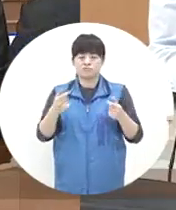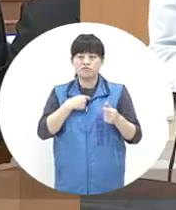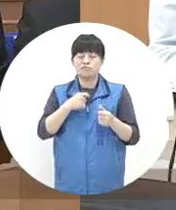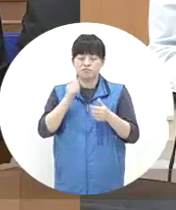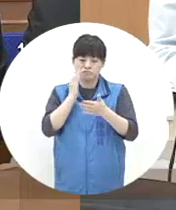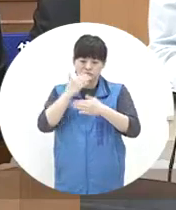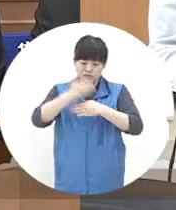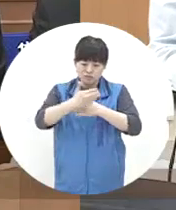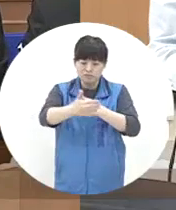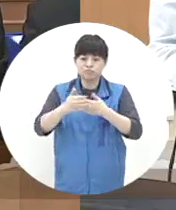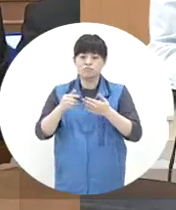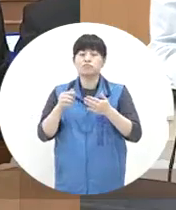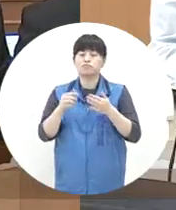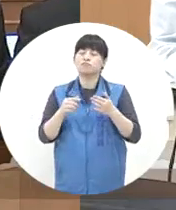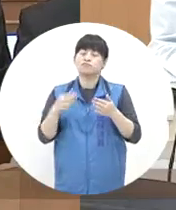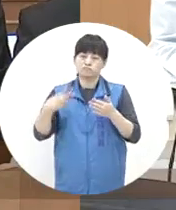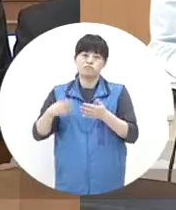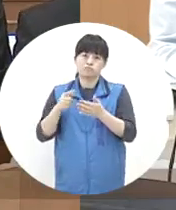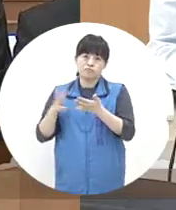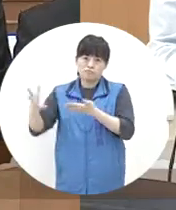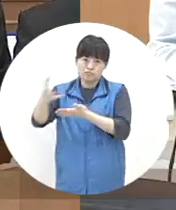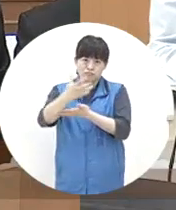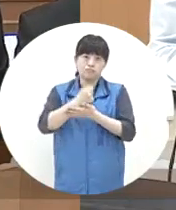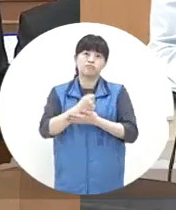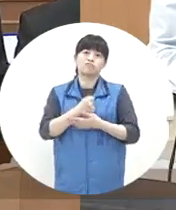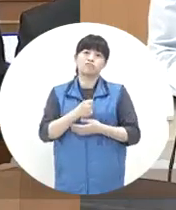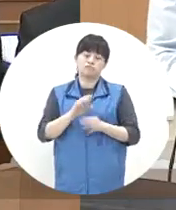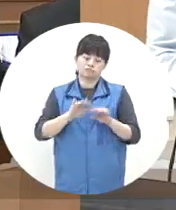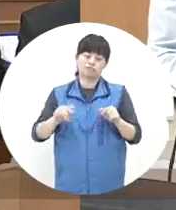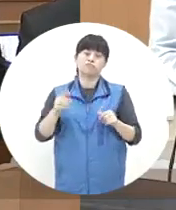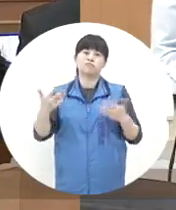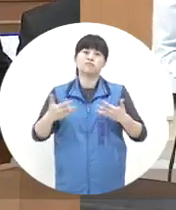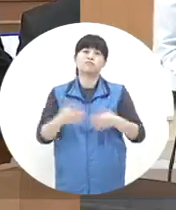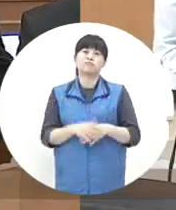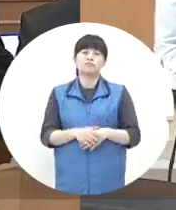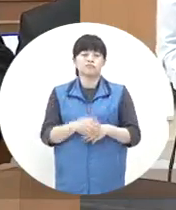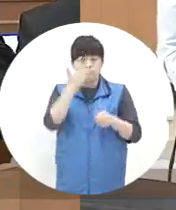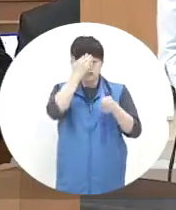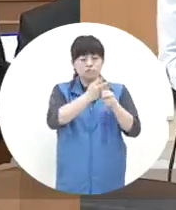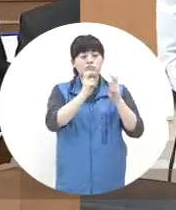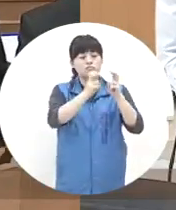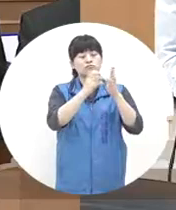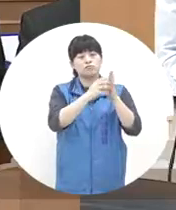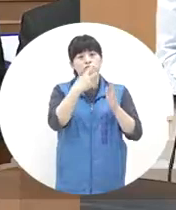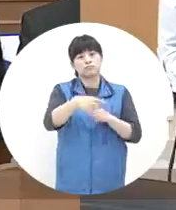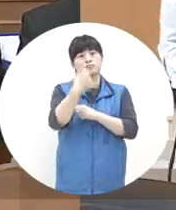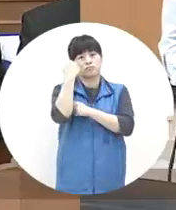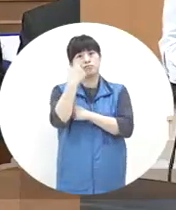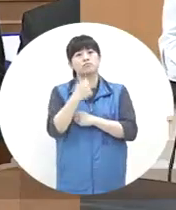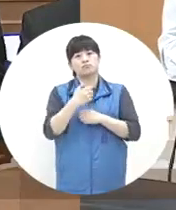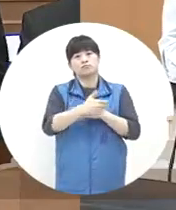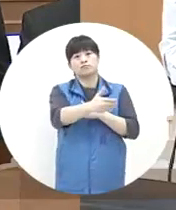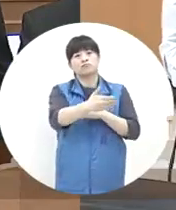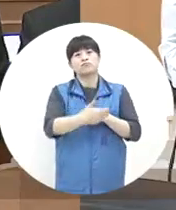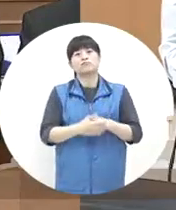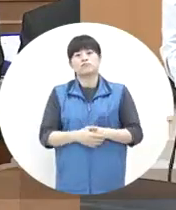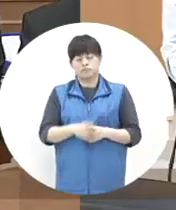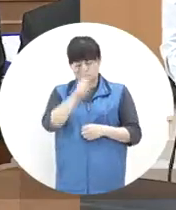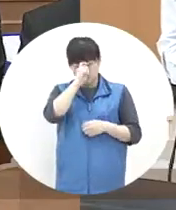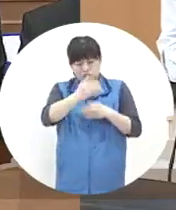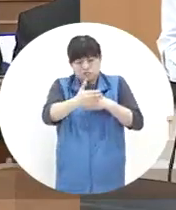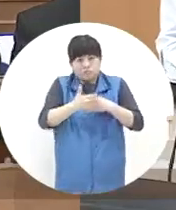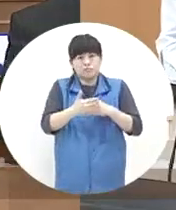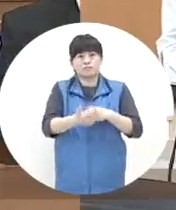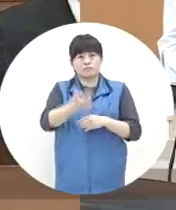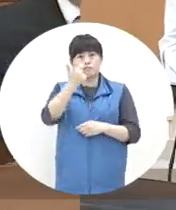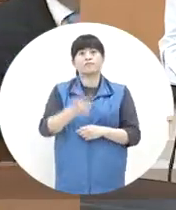才能够去办这个道路的开辟。 好，那这个还请捷运局再去努力一下骑乘，然后当然是快一点比较好。